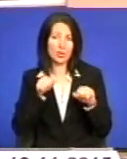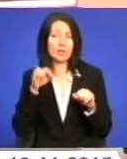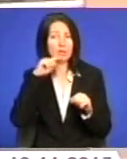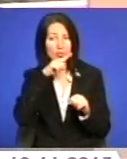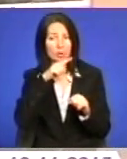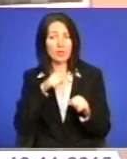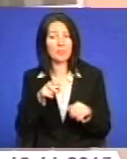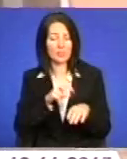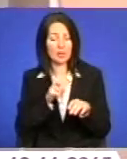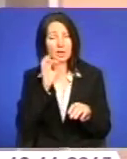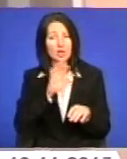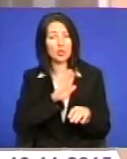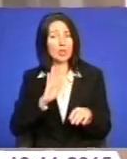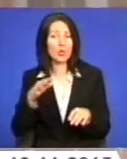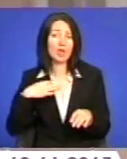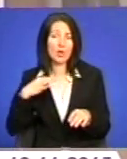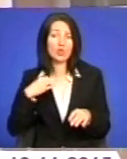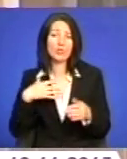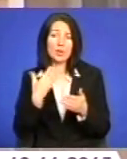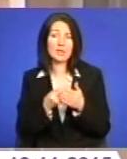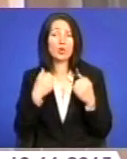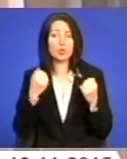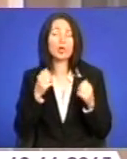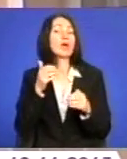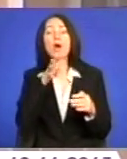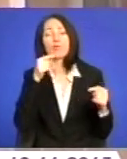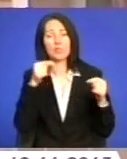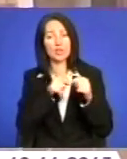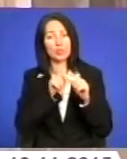Лікарі закликають не бути байдужими до свого здоров'я і вчасно